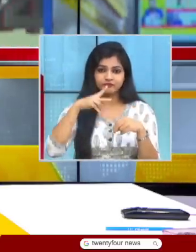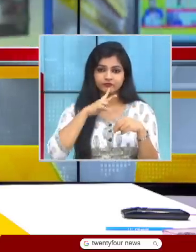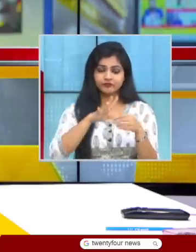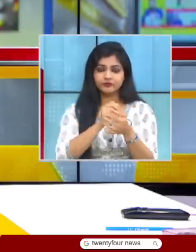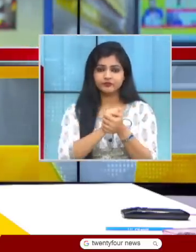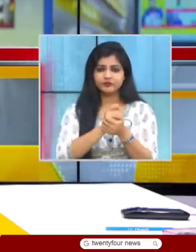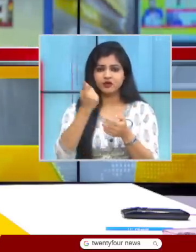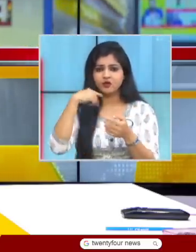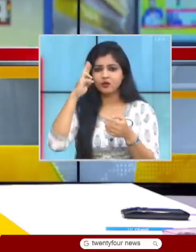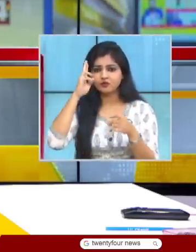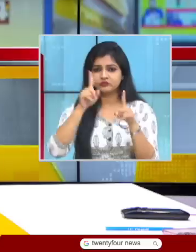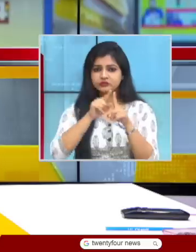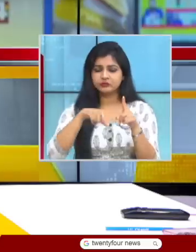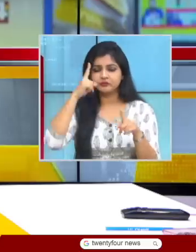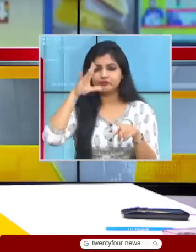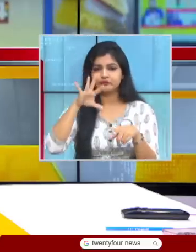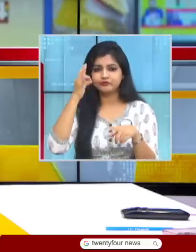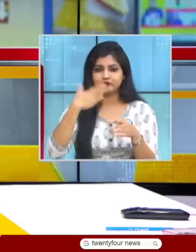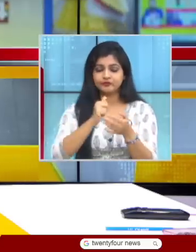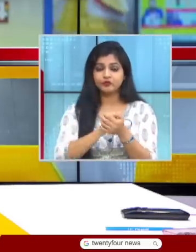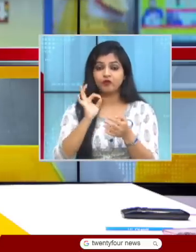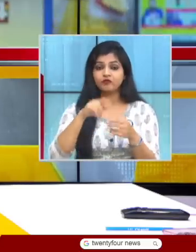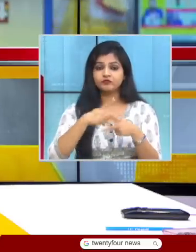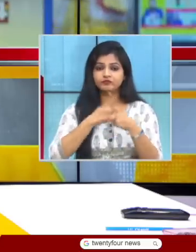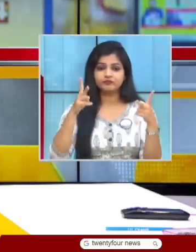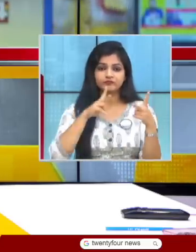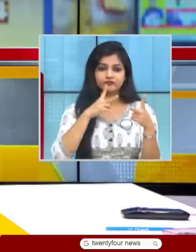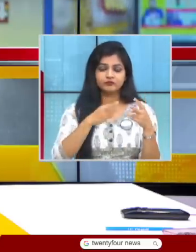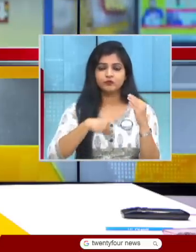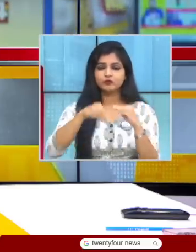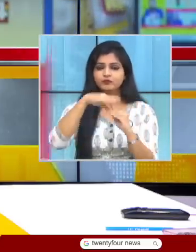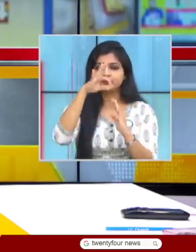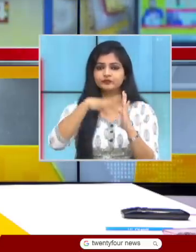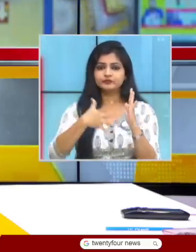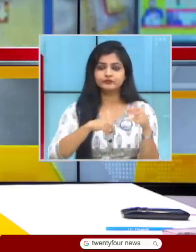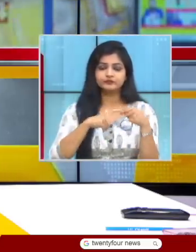പ്രതീക്ഷിച്ച ഒരു തീരുമാനം തന്നെയാണ്, ഇപ്പോഴത് ഔദ്യോഗികമായി അറിയിക്കുന്നു. അതിന്റെ വിശദാംശങ്ങൾ എന്താണ് സൂരജ്?